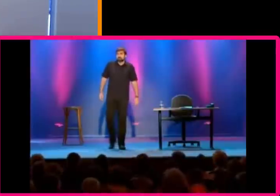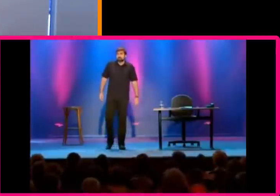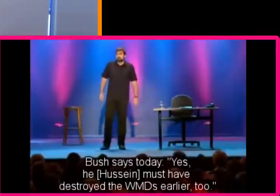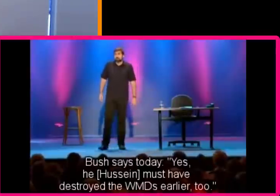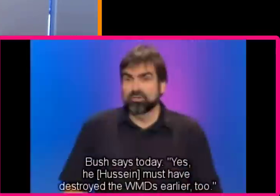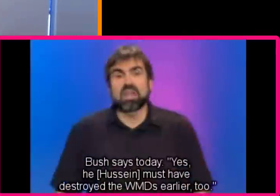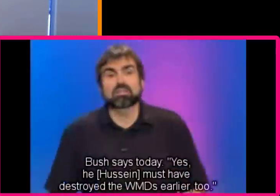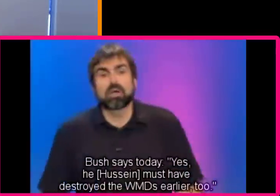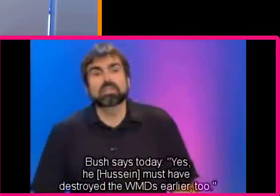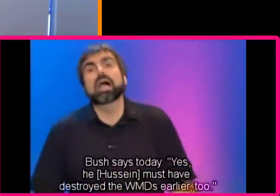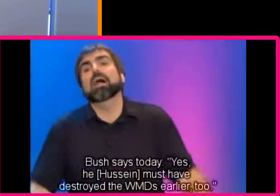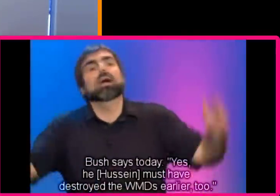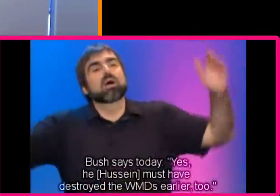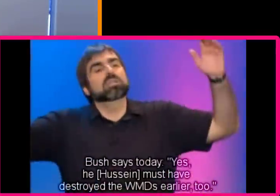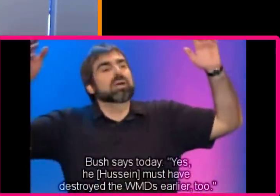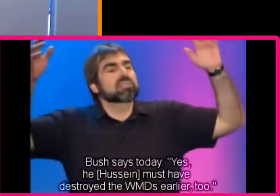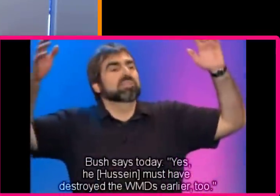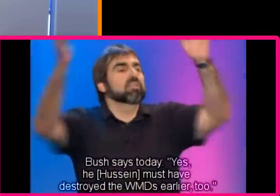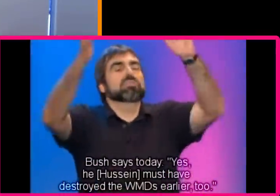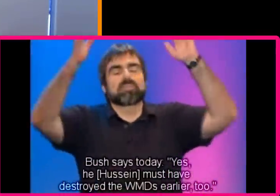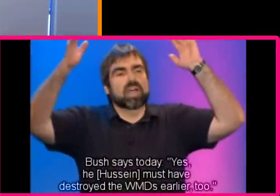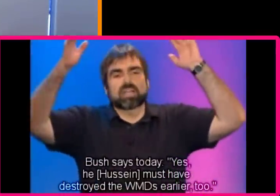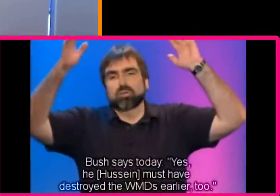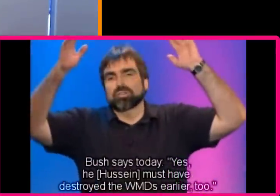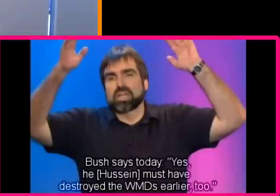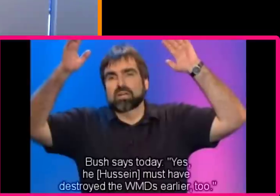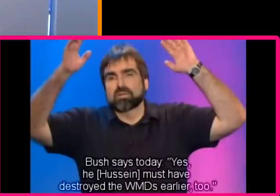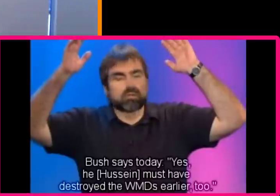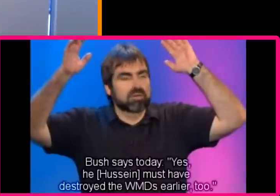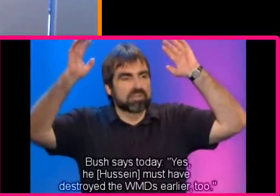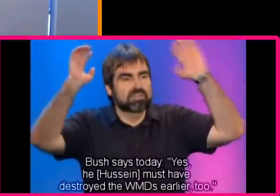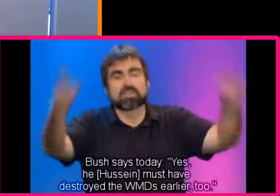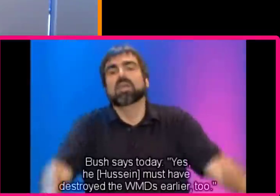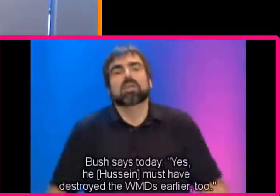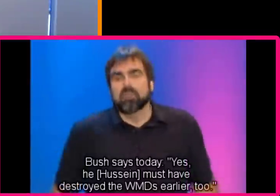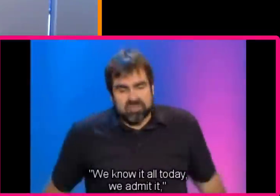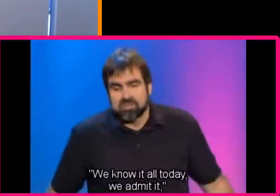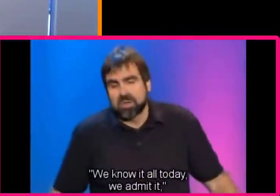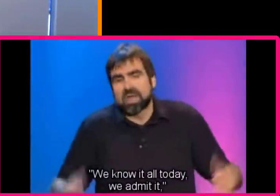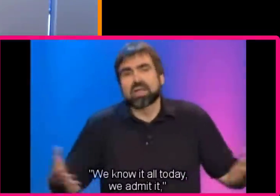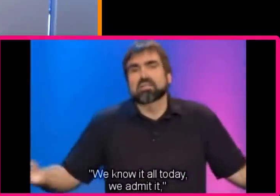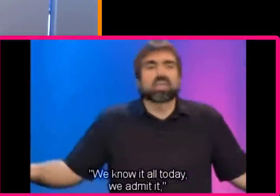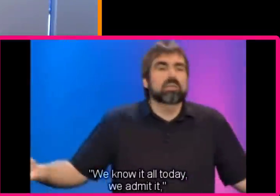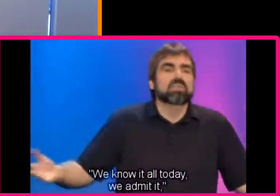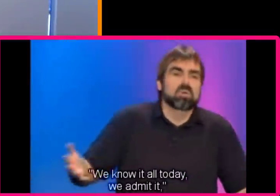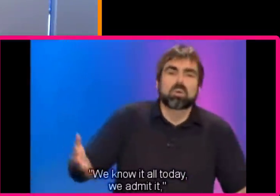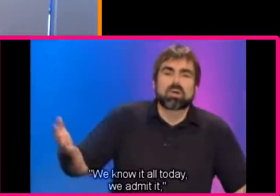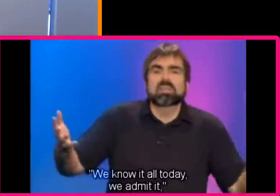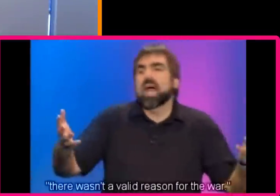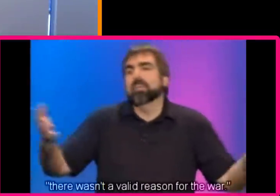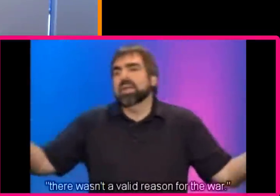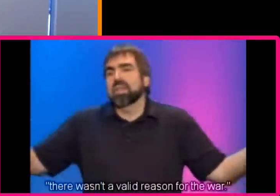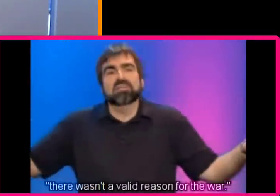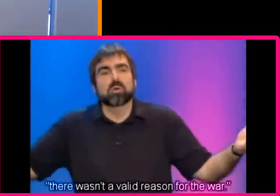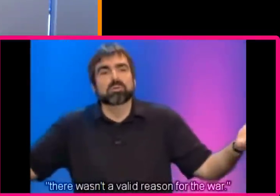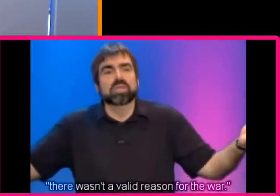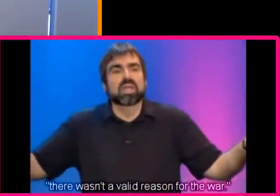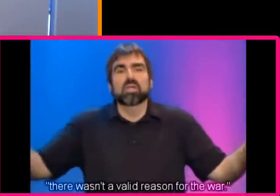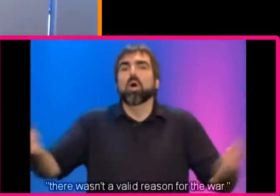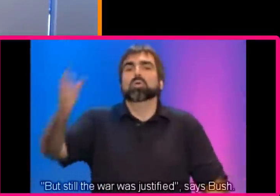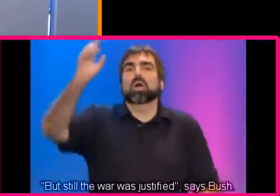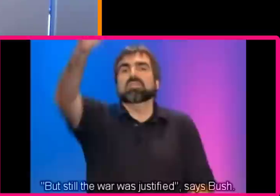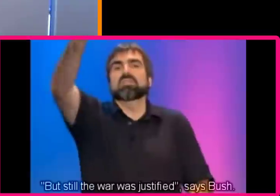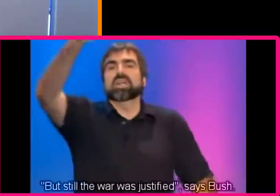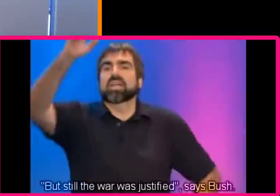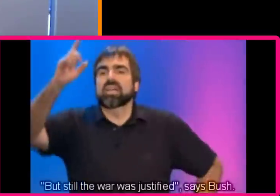durch sagt heute ja auch die massenvernichtungswaffen hat der deutsche länger wo er vernichtet wir wissen dass heute alles gegeben ist so es gab keinen echten grund für den krieg